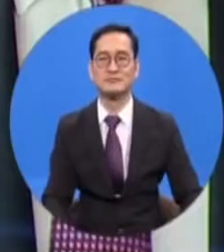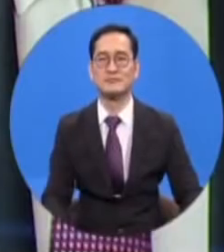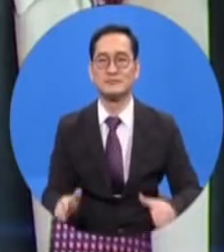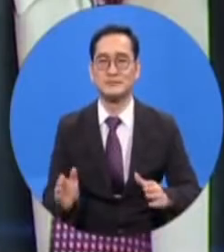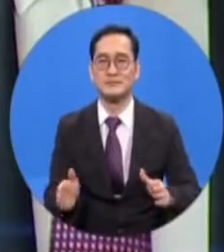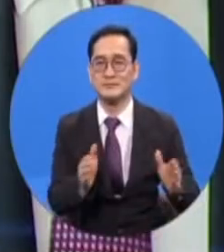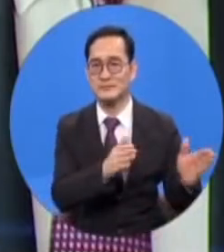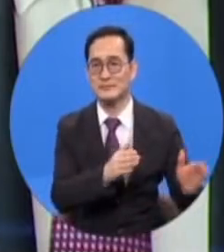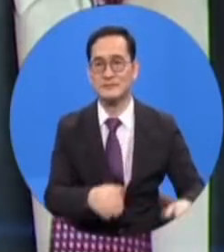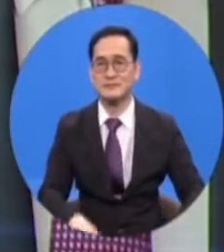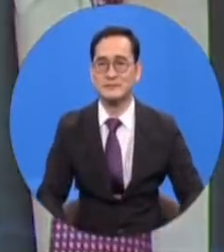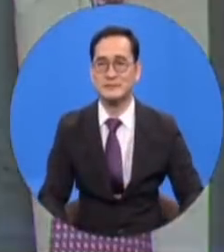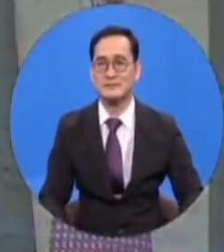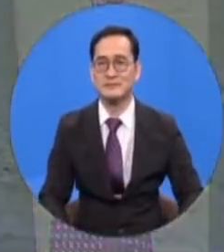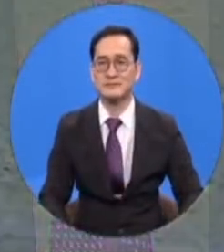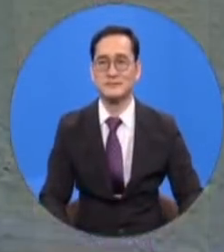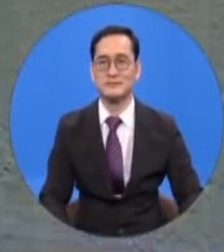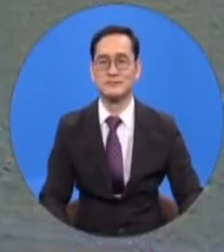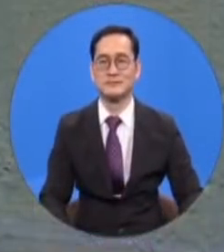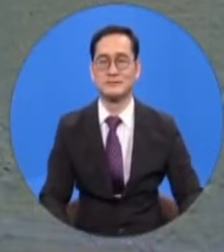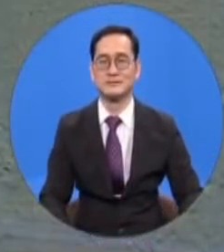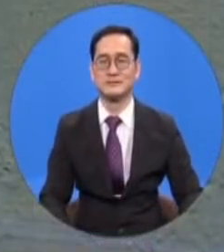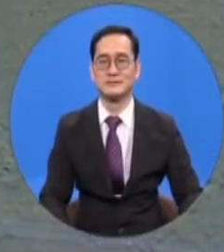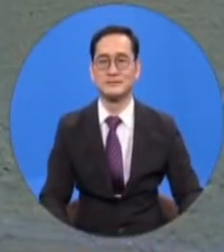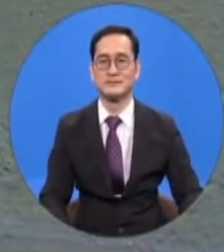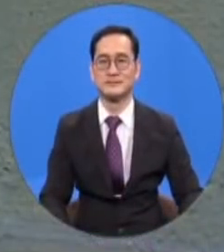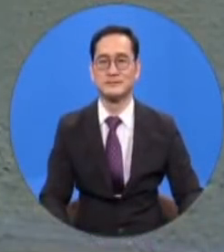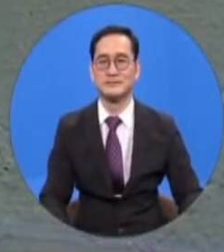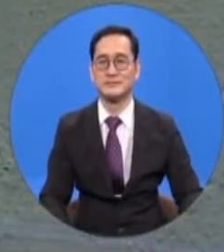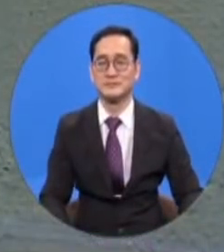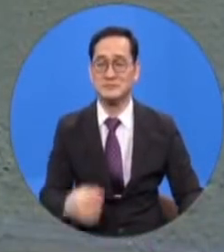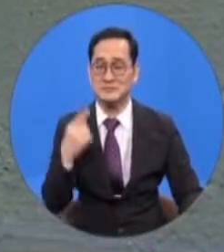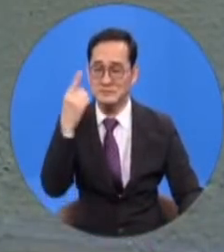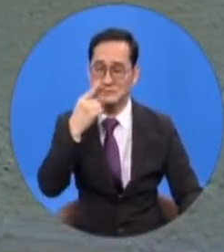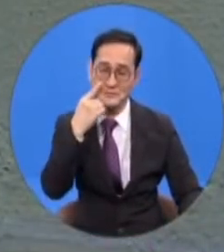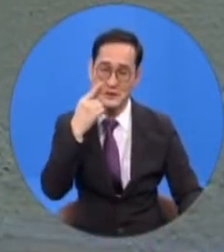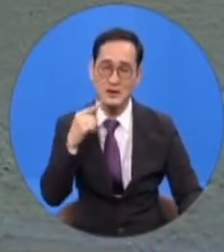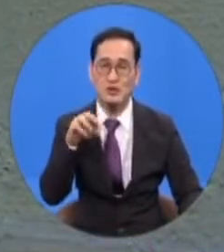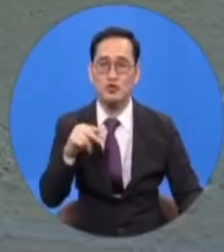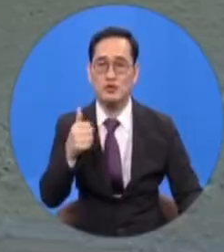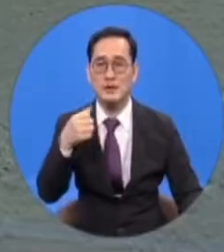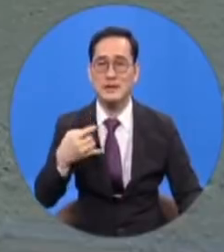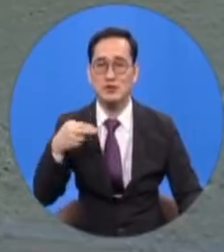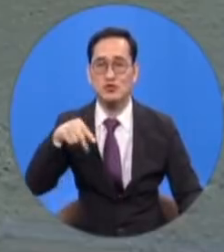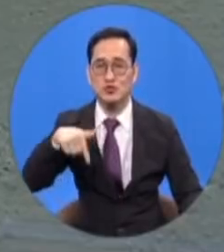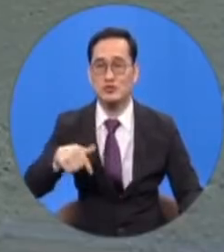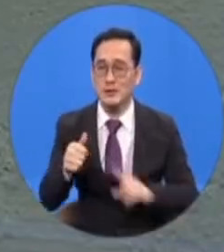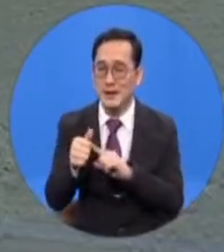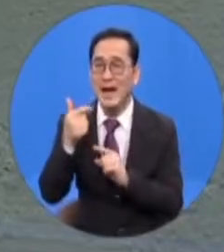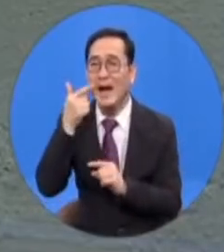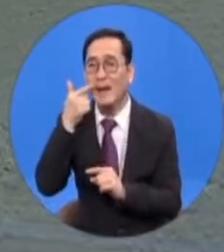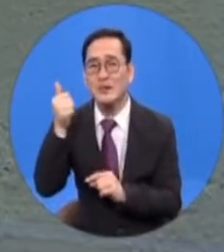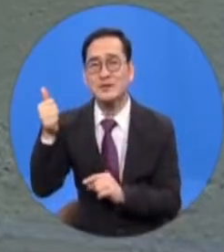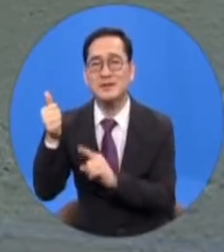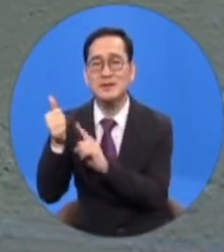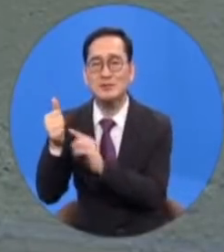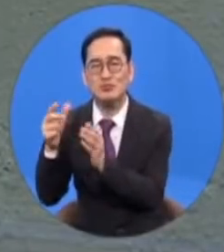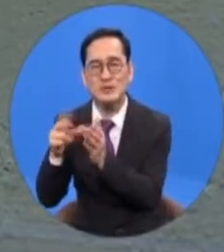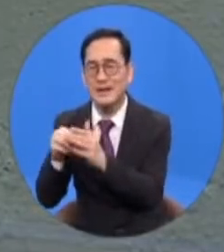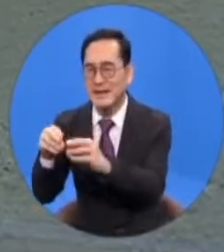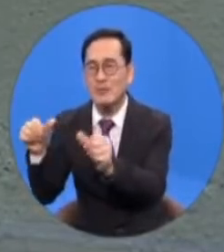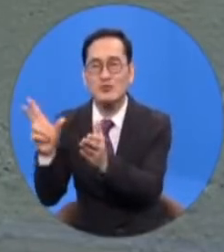이 분친의 농지법 위반 의혹으로 지난 8월 의원직을 사퇴했던 윤희숙 전 의원이 오랜만에